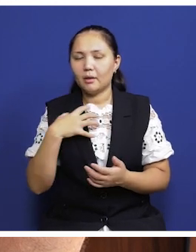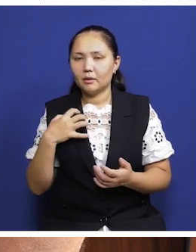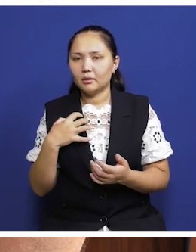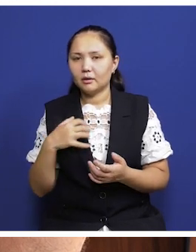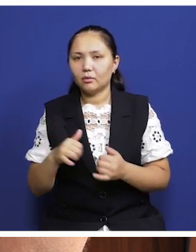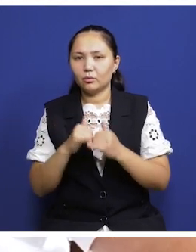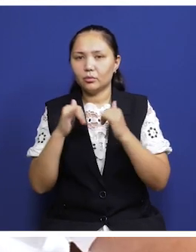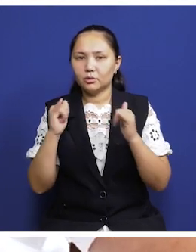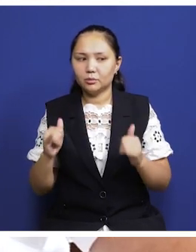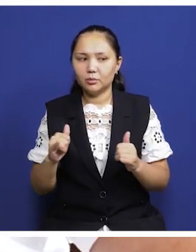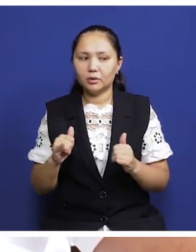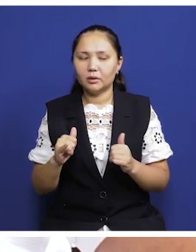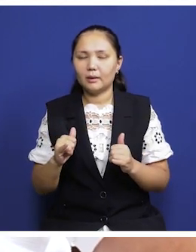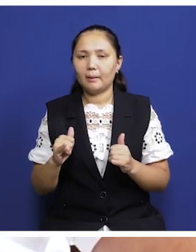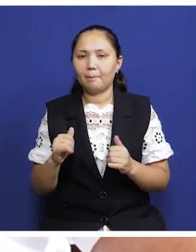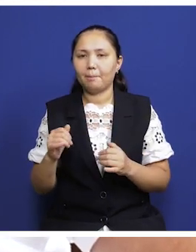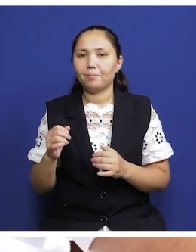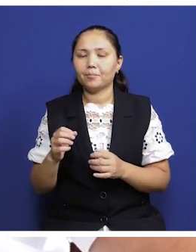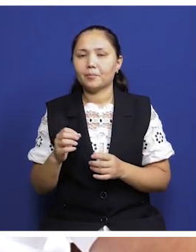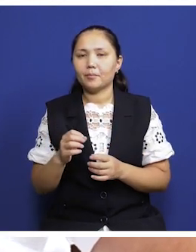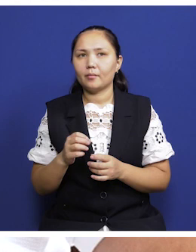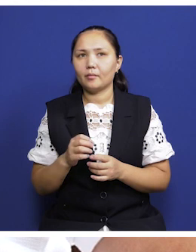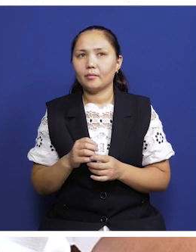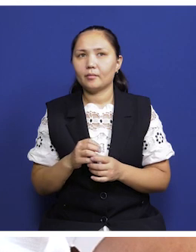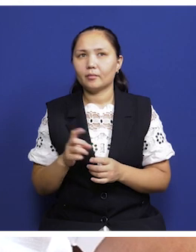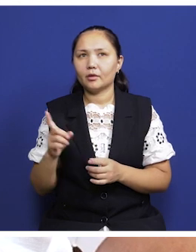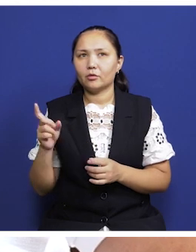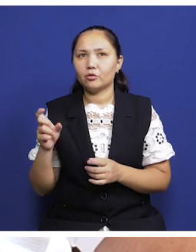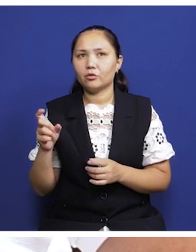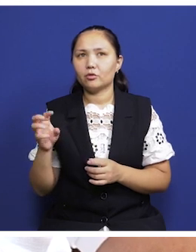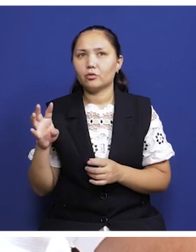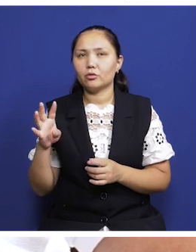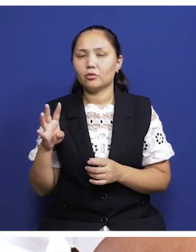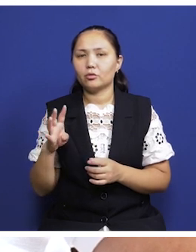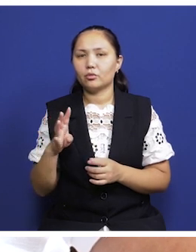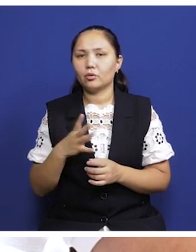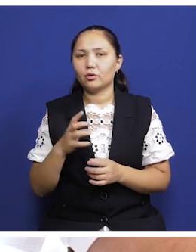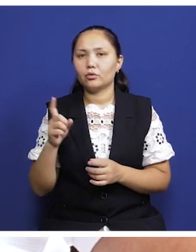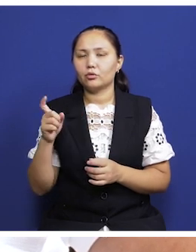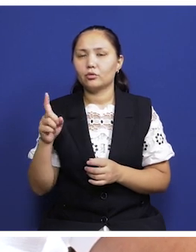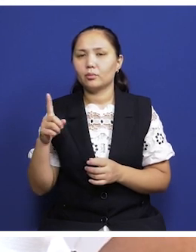өсімін қалған үш түлік бойынша да бізде 104-101%